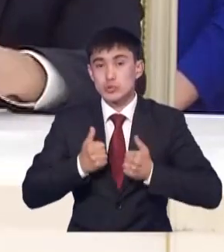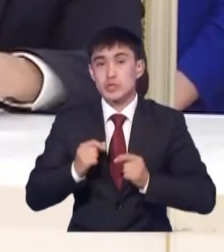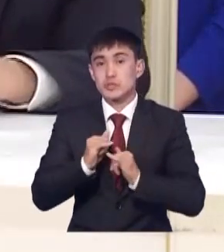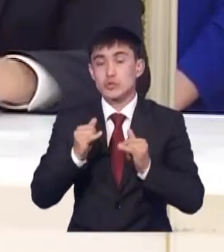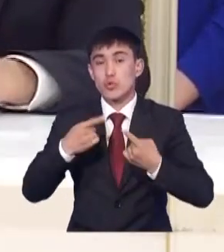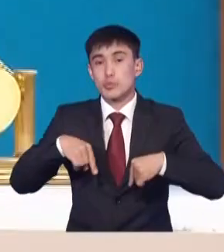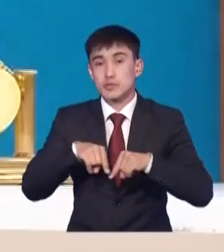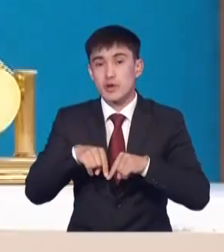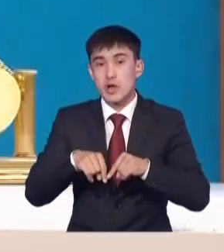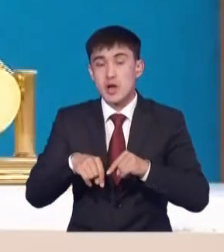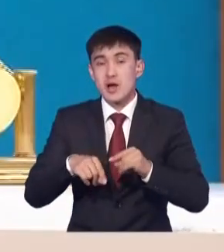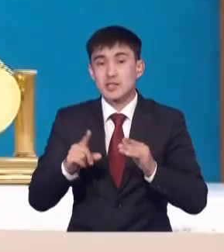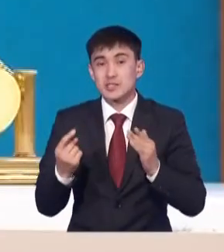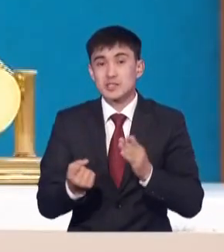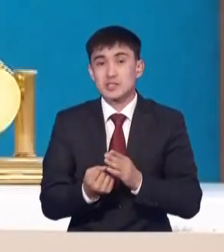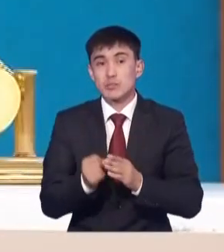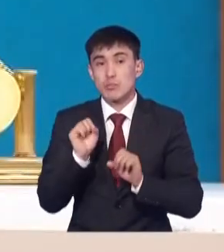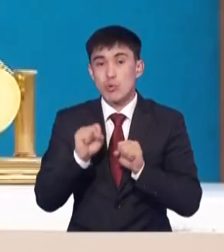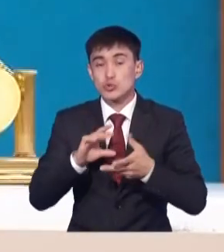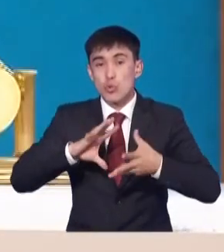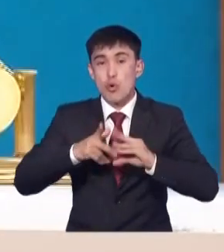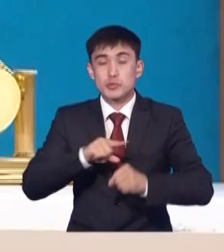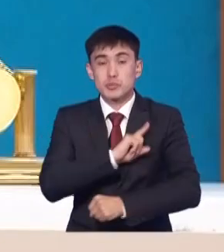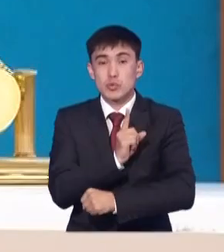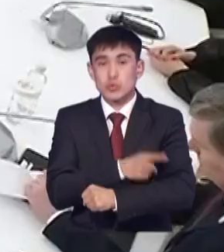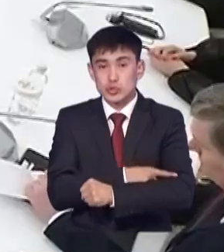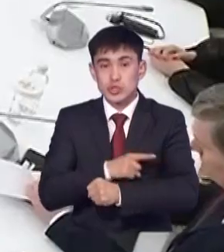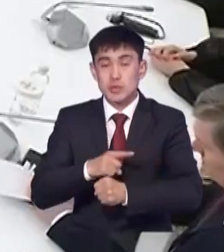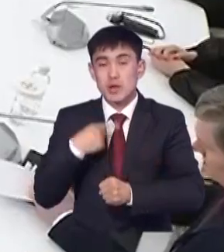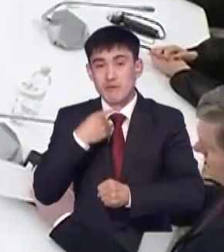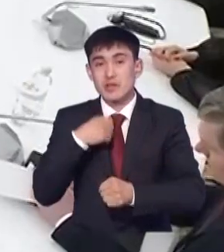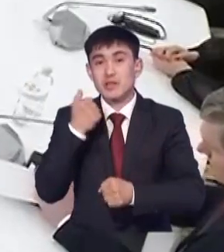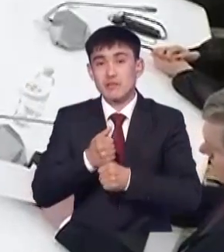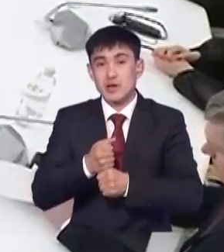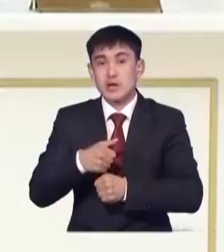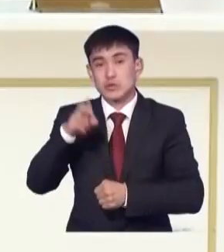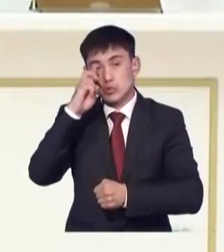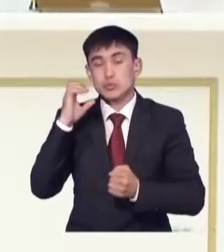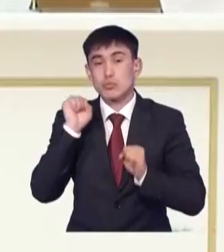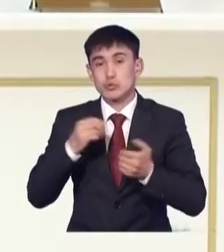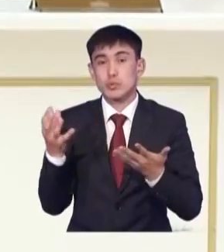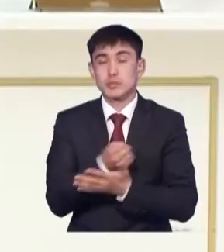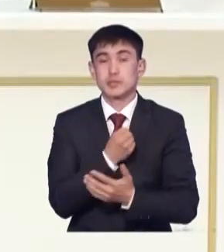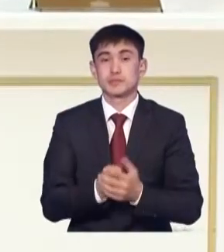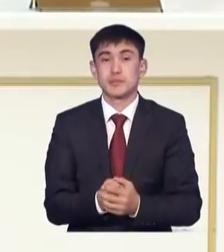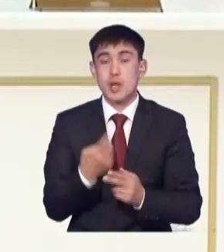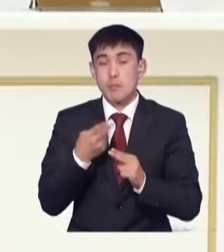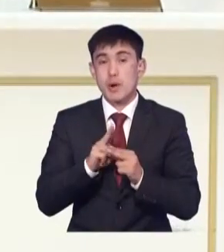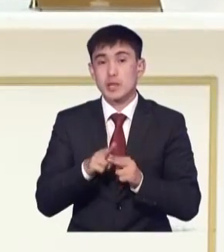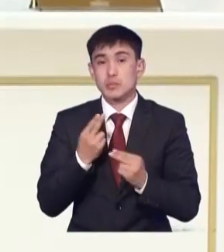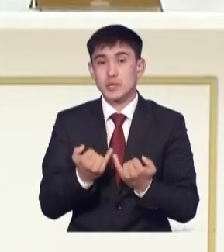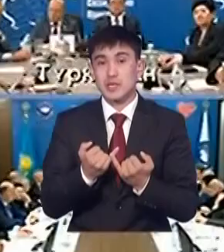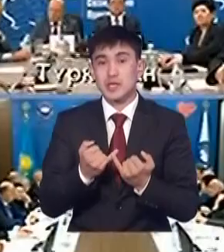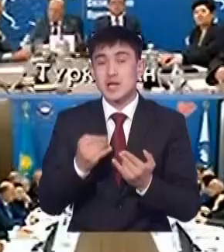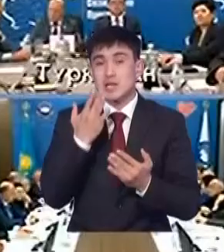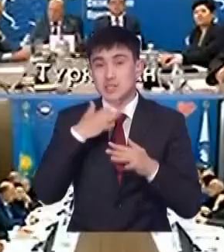Но заложить фундамент будущих свершений мы сможем только общими усилиями, подчеркнул глава государства. Именно поэтому повестка нынешней